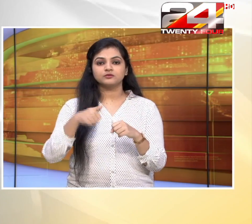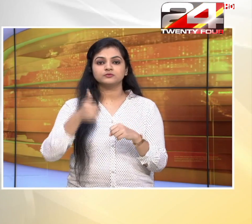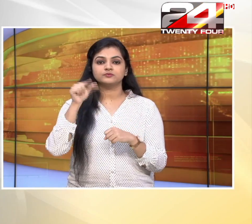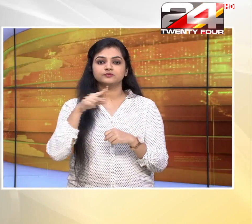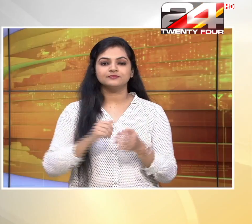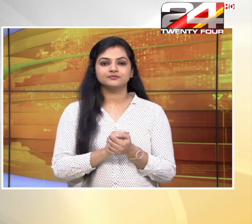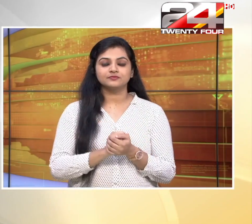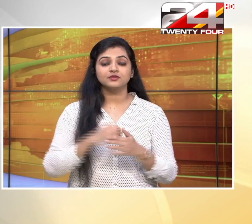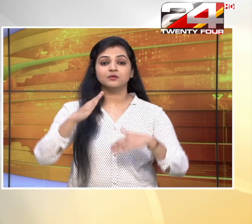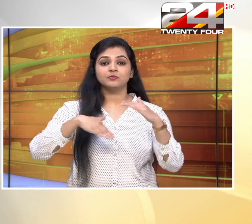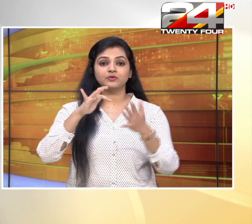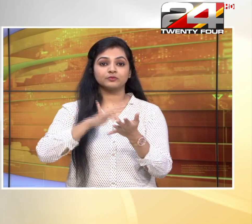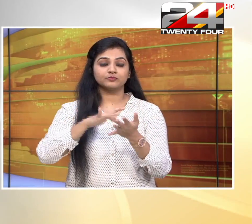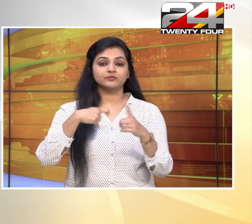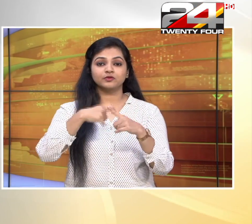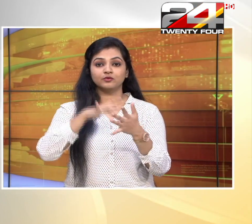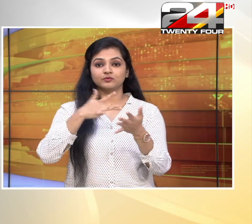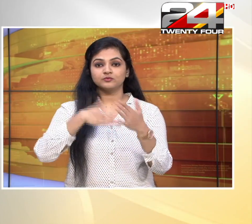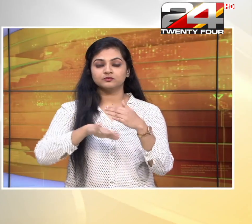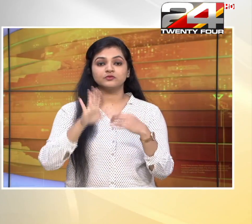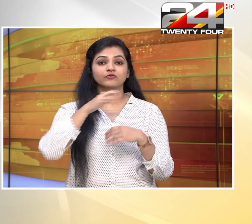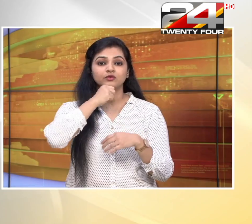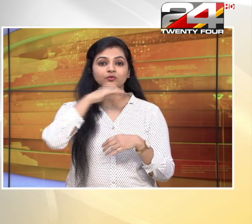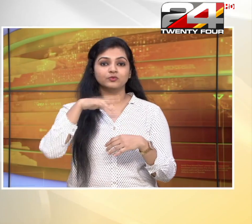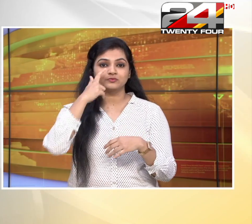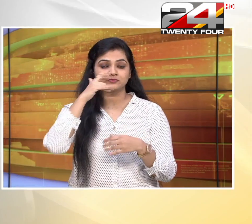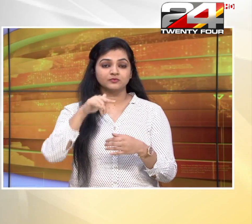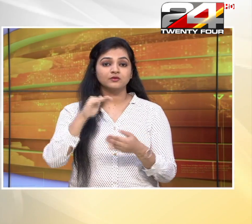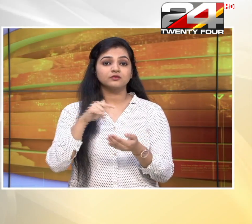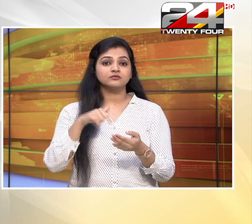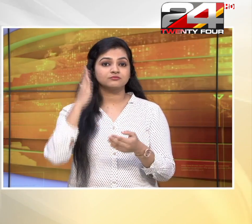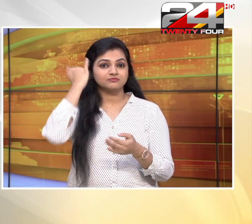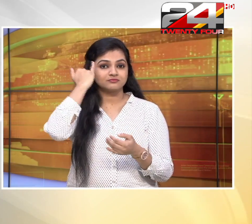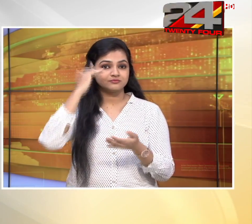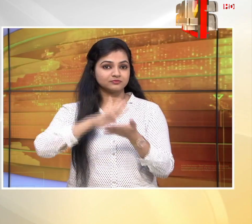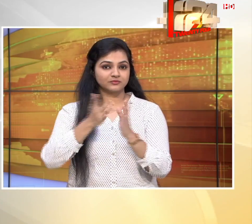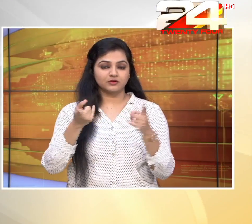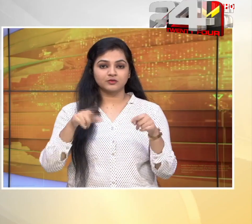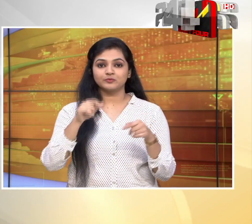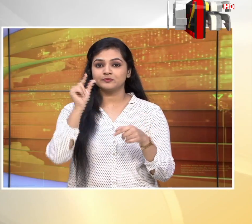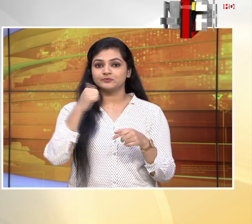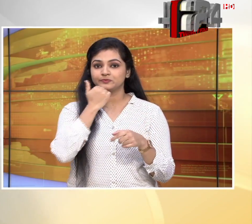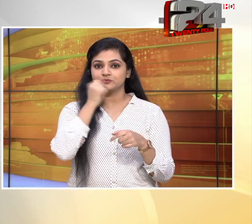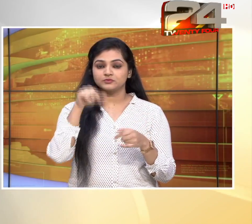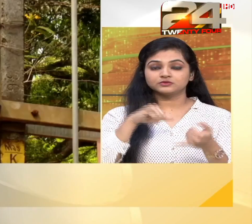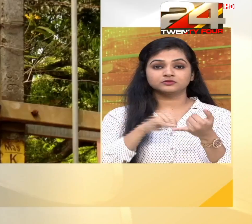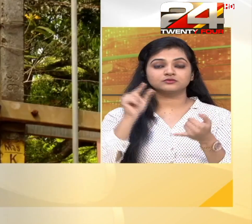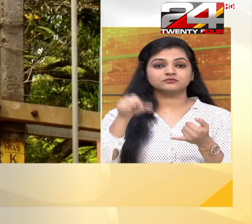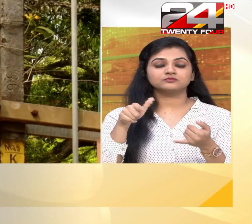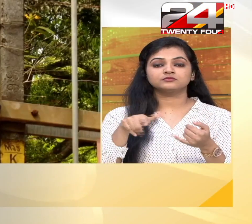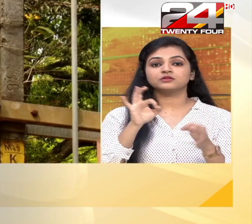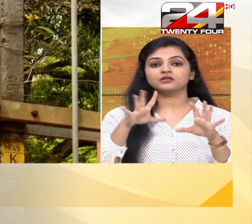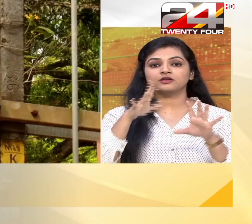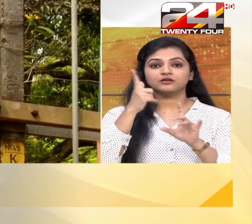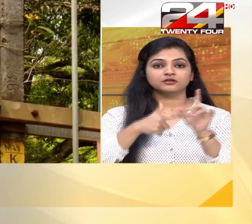പറഞ്ഞു. മലപ്പുറം കാവനൂരിൽ 5 വയസ്സുകാരിയെ പീഡിപ്പിച്ച കേസിൽ പ്രതി ഷിഹാബുദ്ദീന 10 വർഷം തടവ്. മഞ്ചേരി പോക്സോ